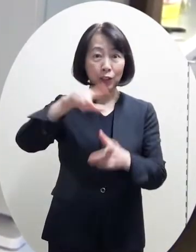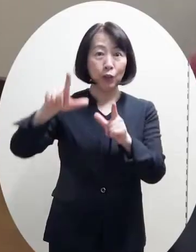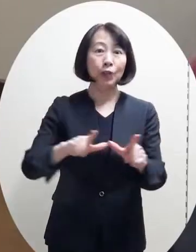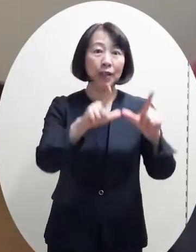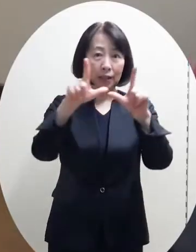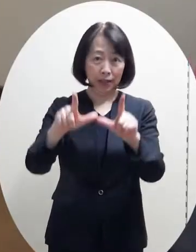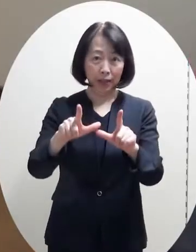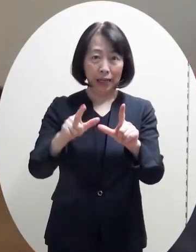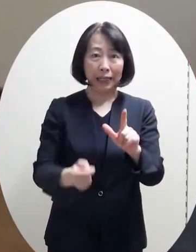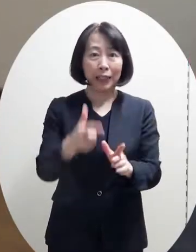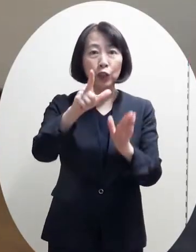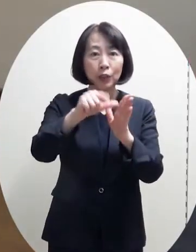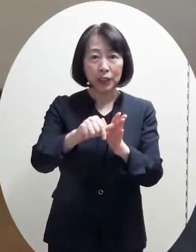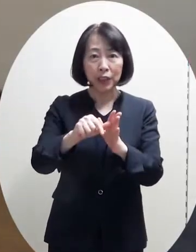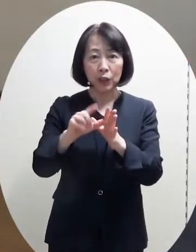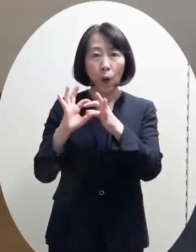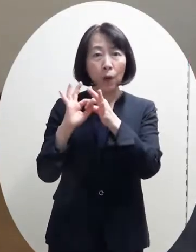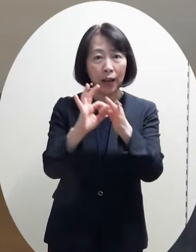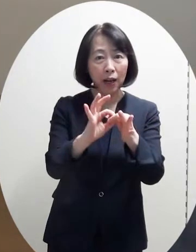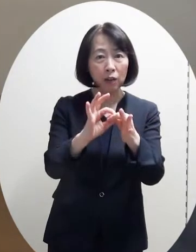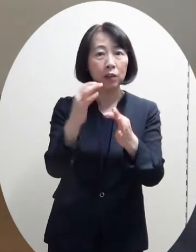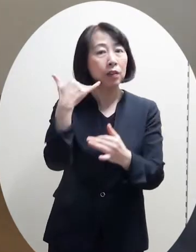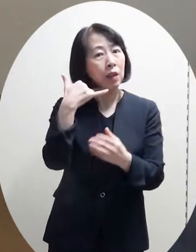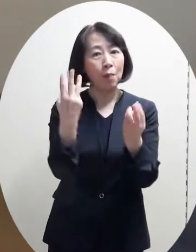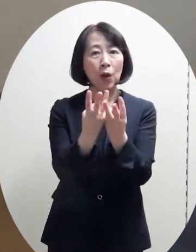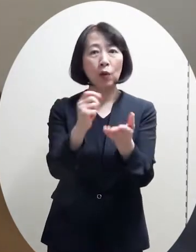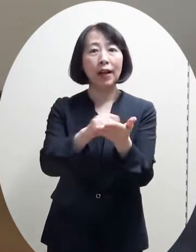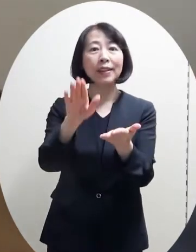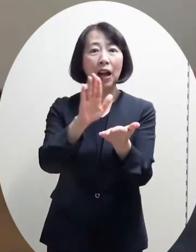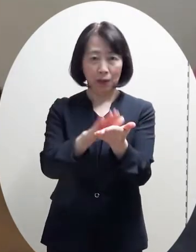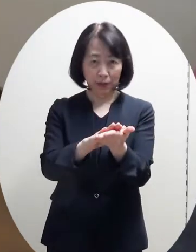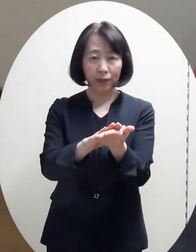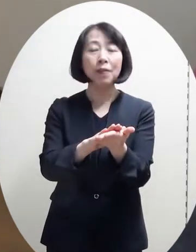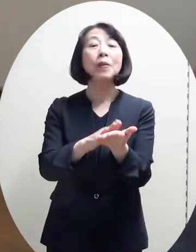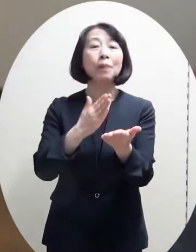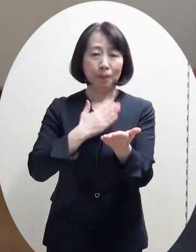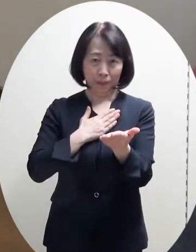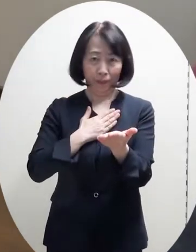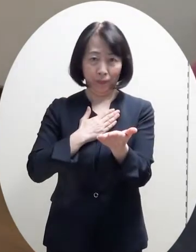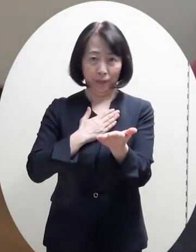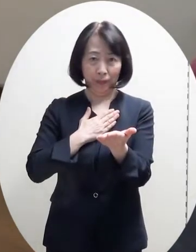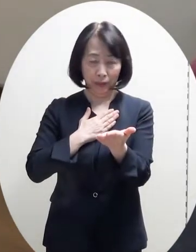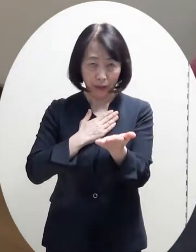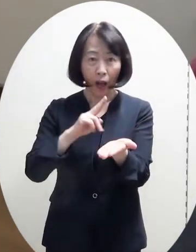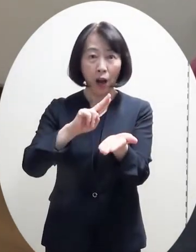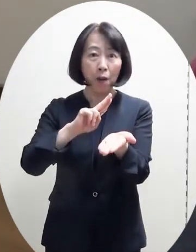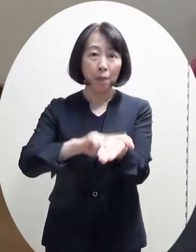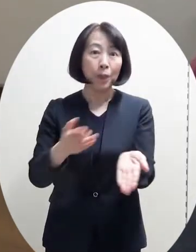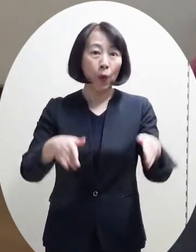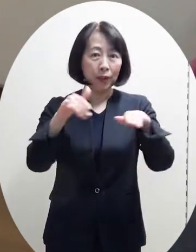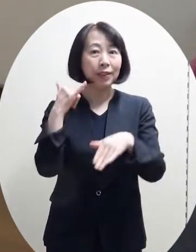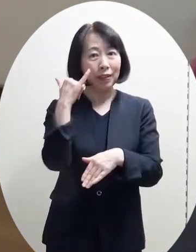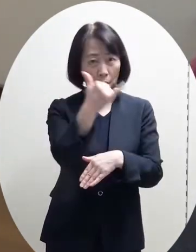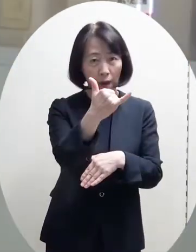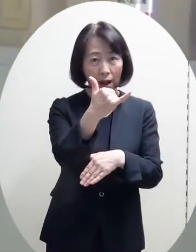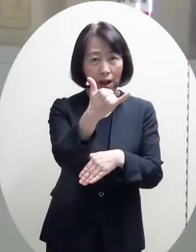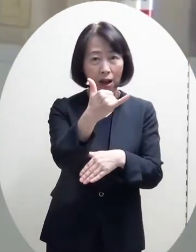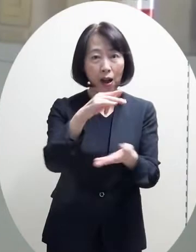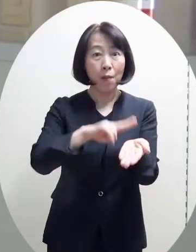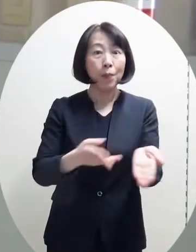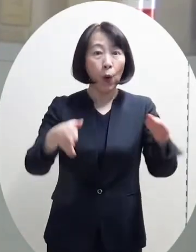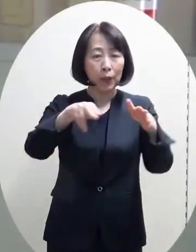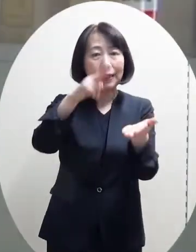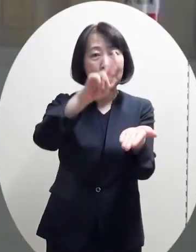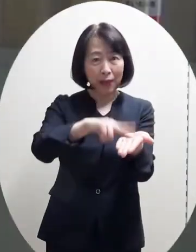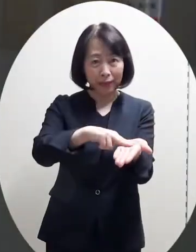。 了解。埼玉総合病院に収容依頼しましょう。搬送先が決まったら息子さんにも連絡してください。 了解し